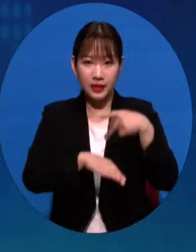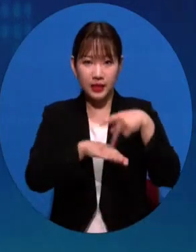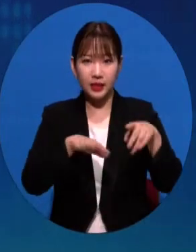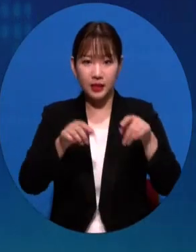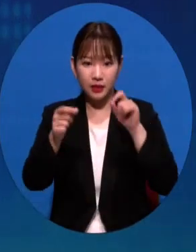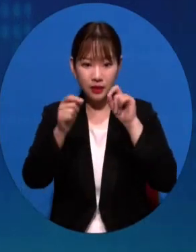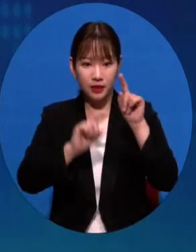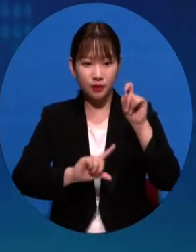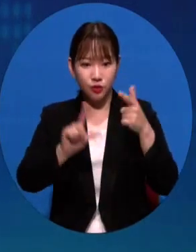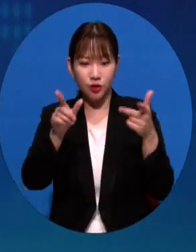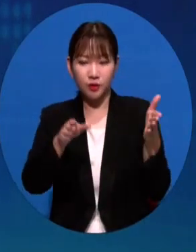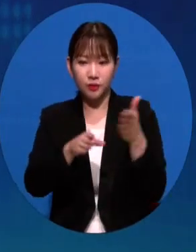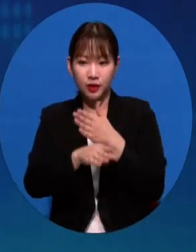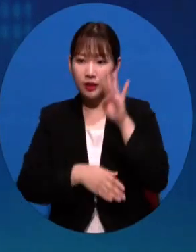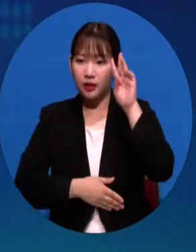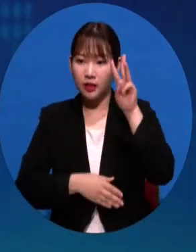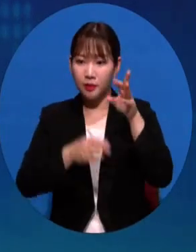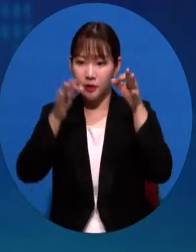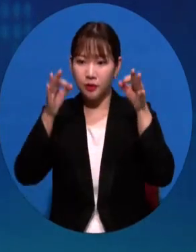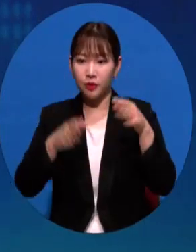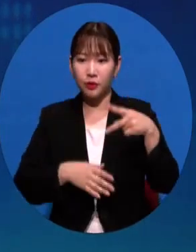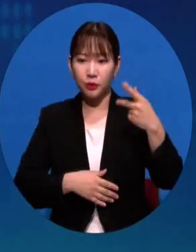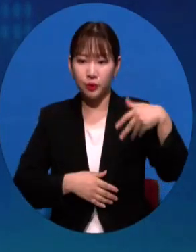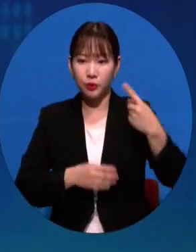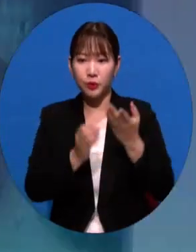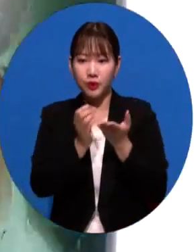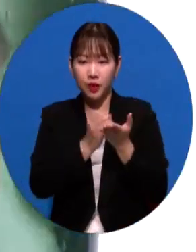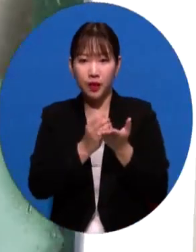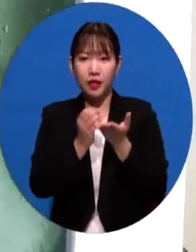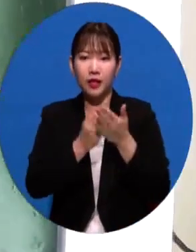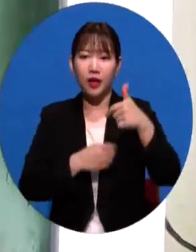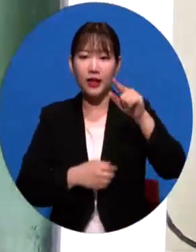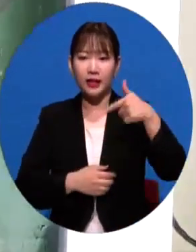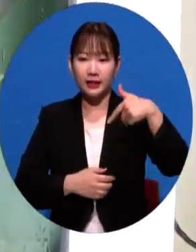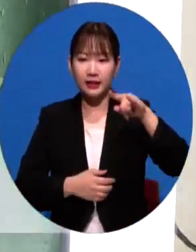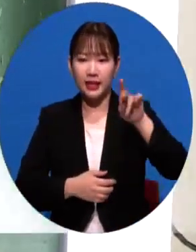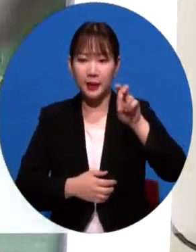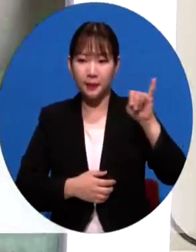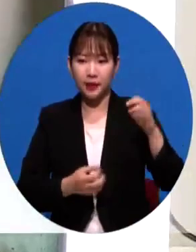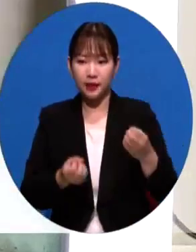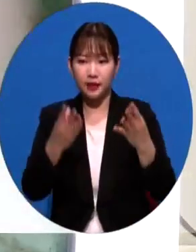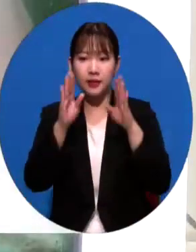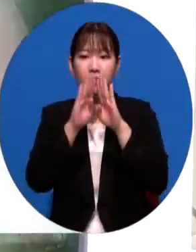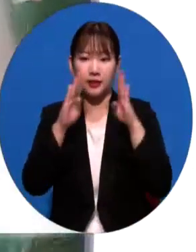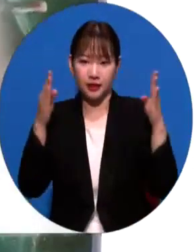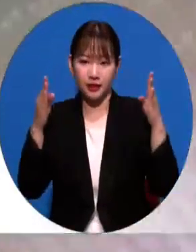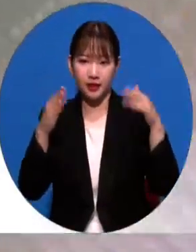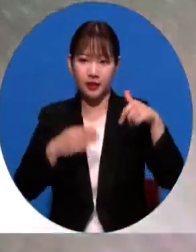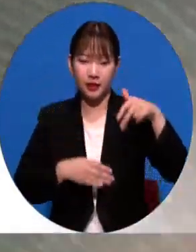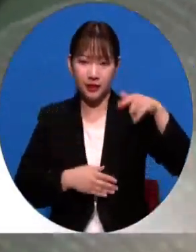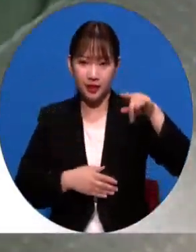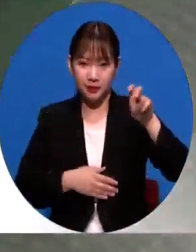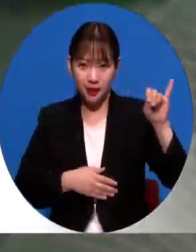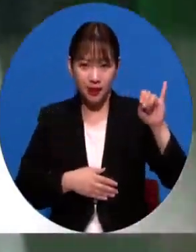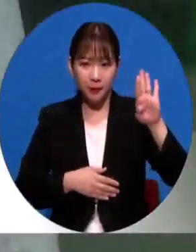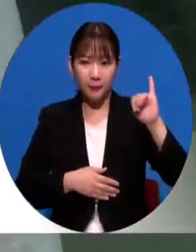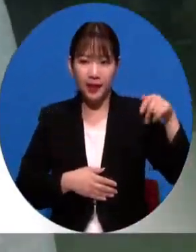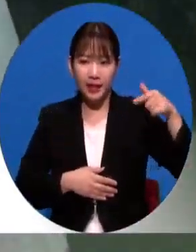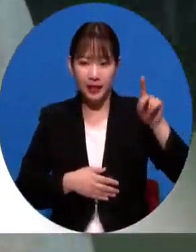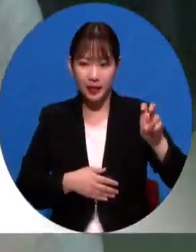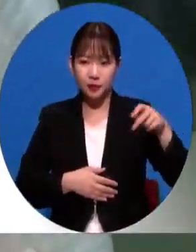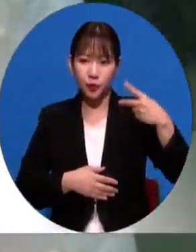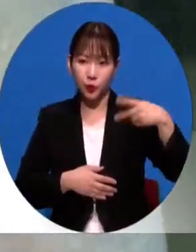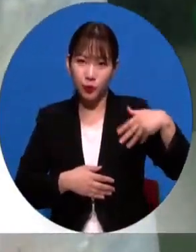신안군은 오는 16일부터 사흘 동안 도초도에서 섬 간재미 축제를 개최합니다. 간재미는 비금 도초권